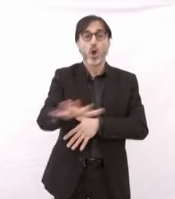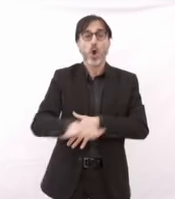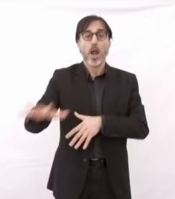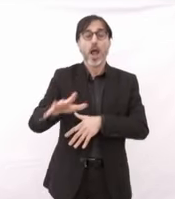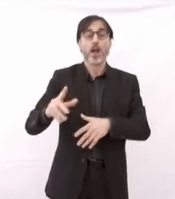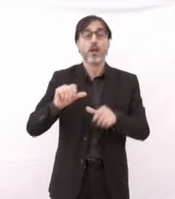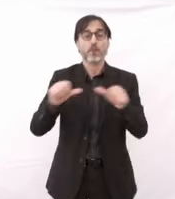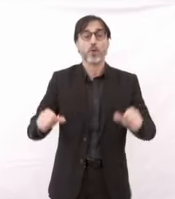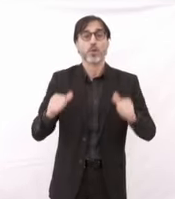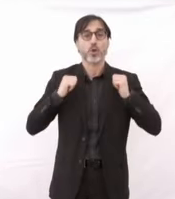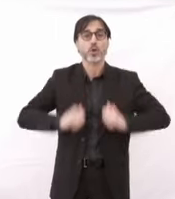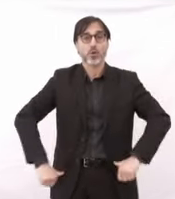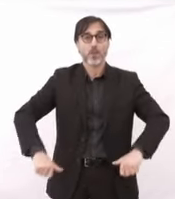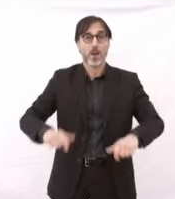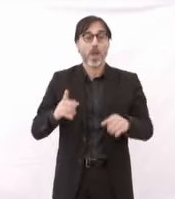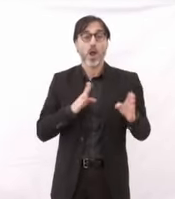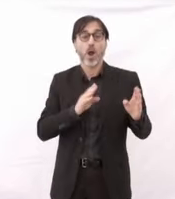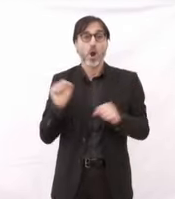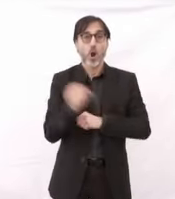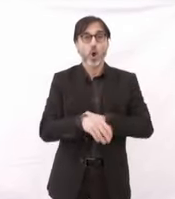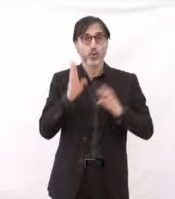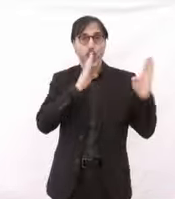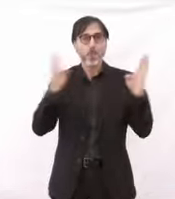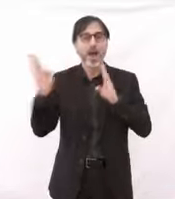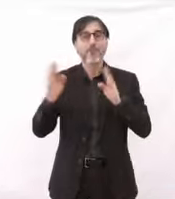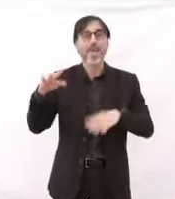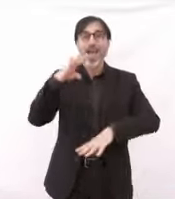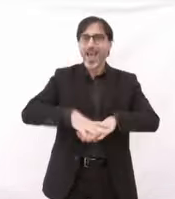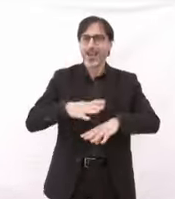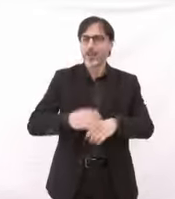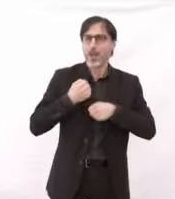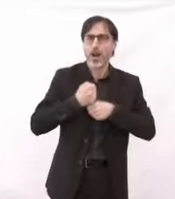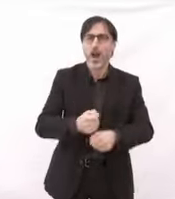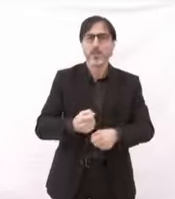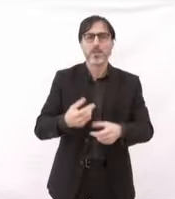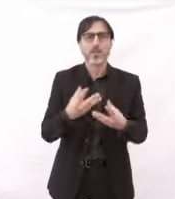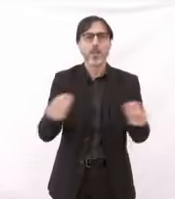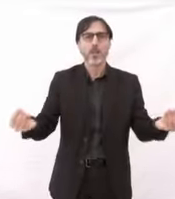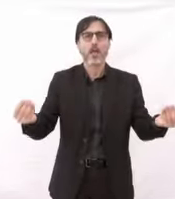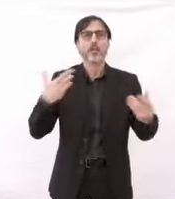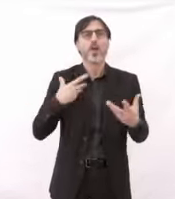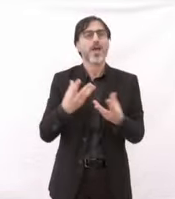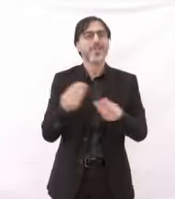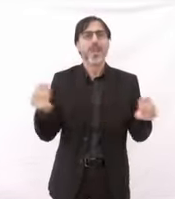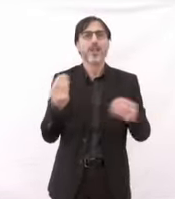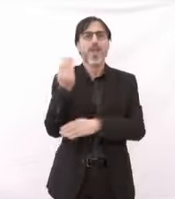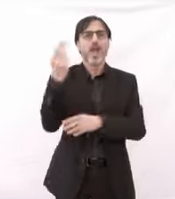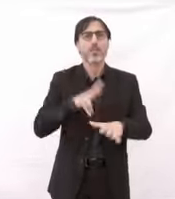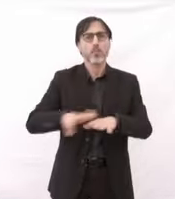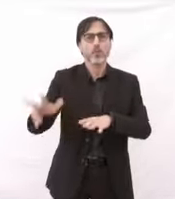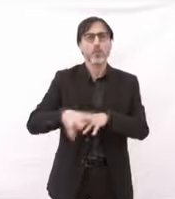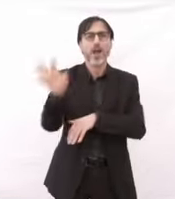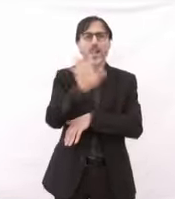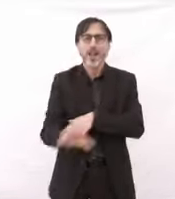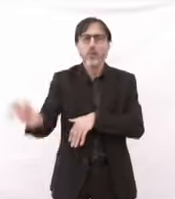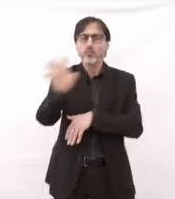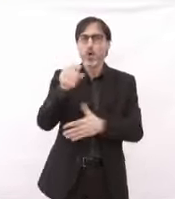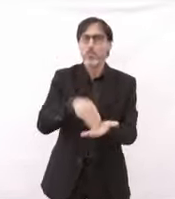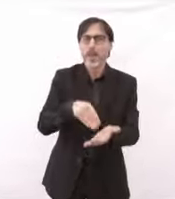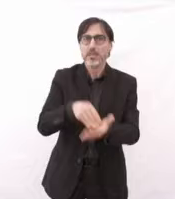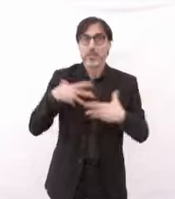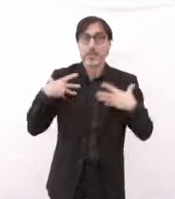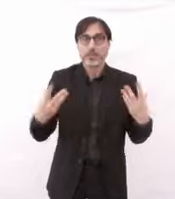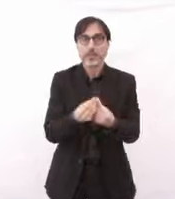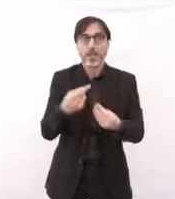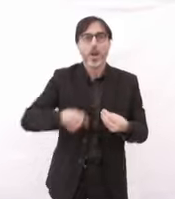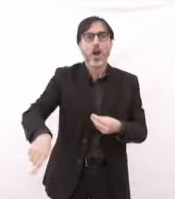le mafie. Questa rete è ben rappresentata oggi, ci sono tanti enti municipali, regioni che sono qui con